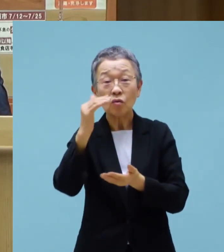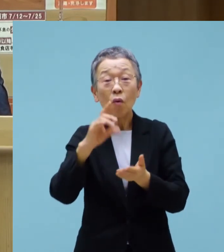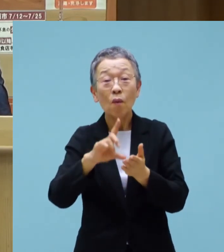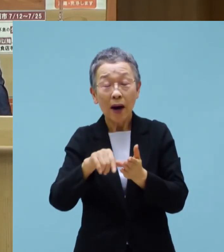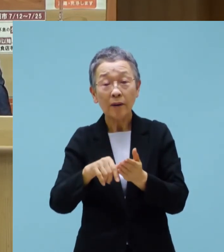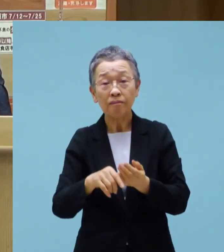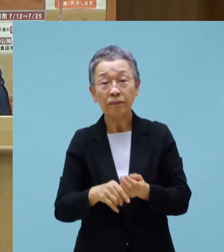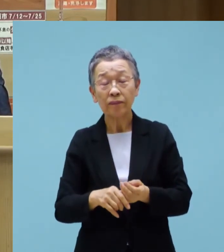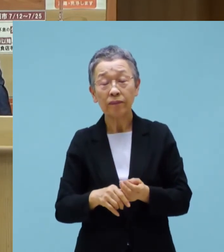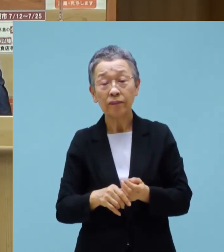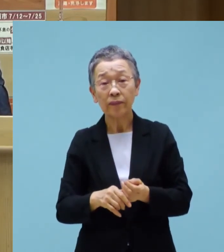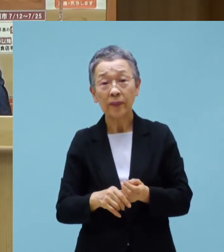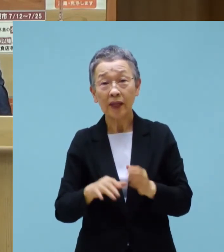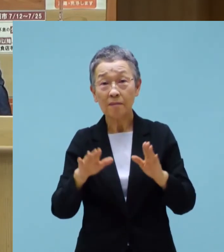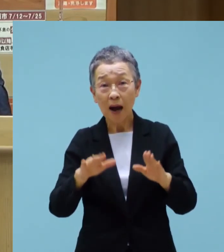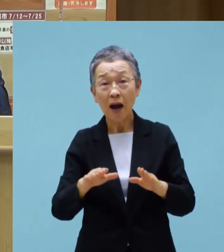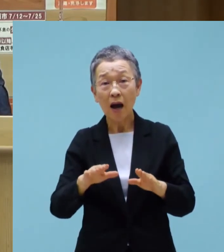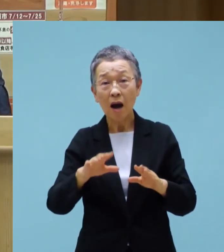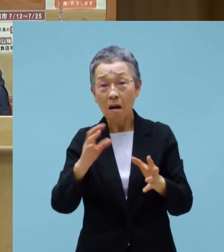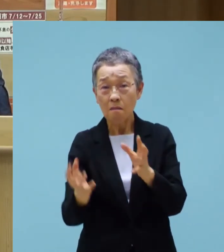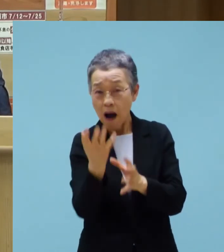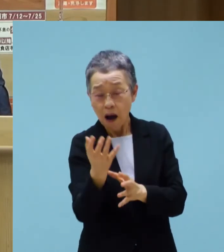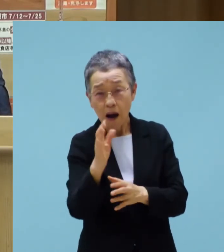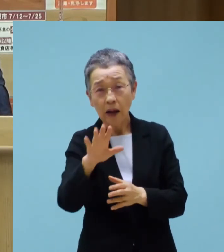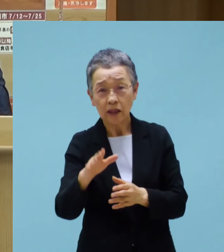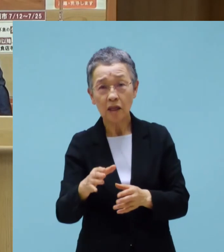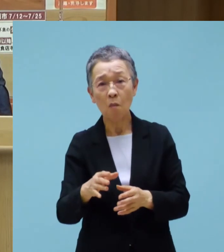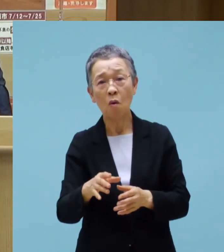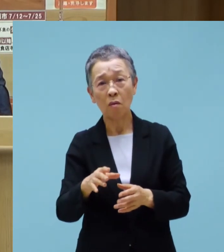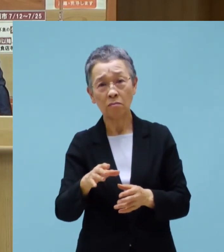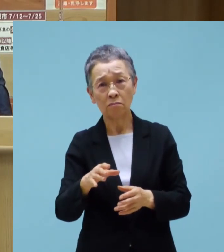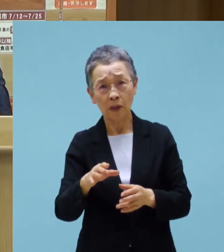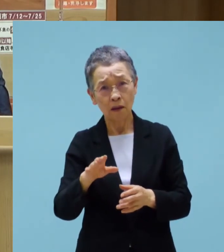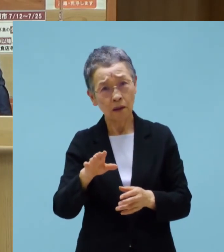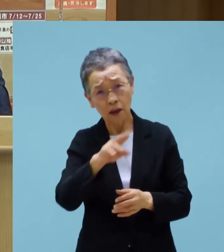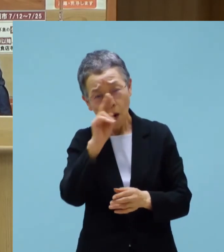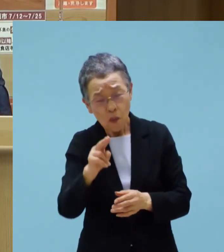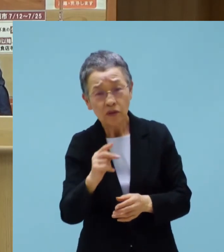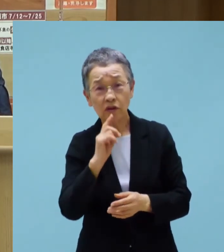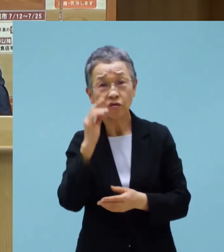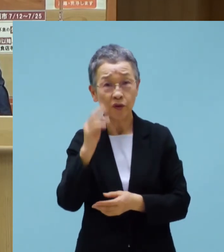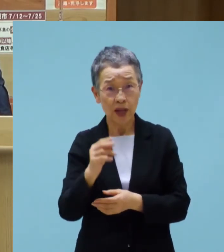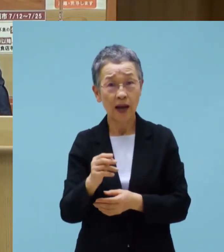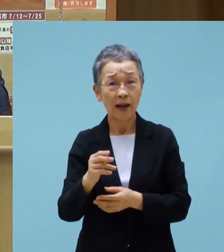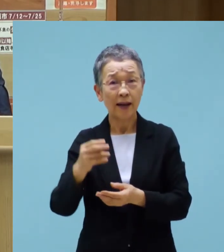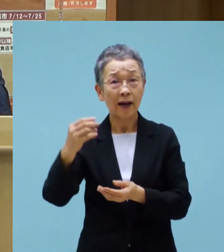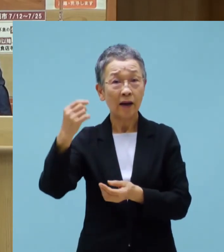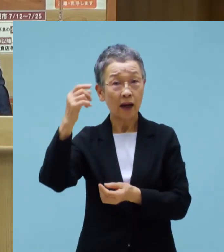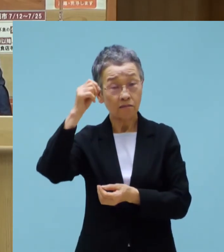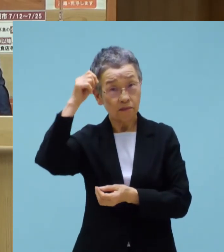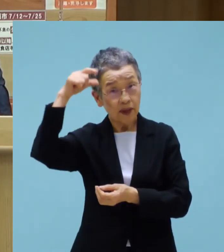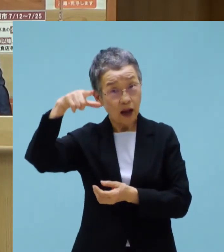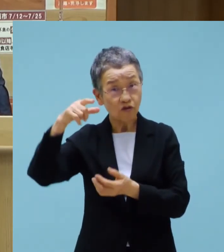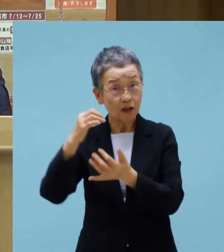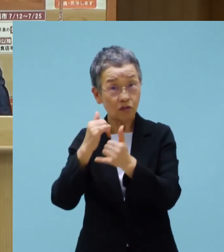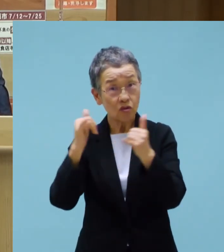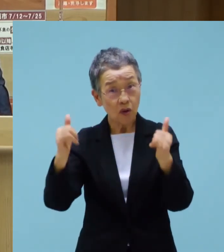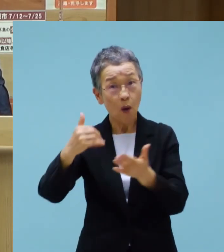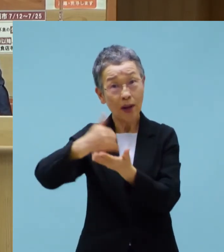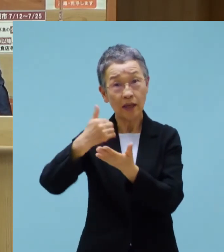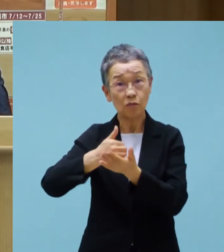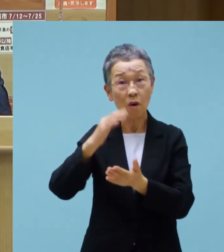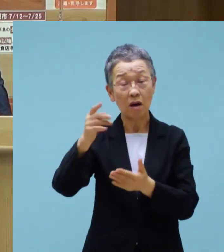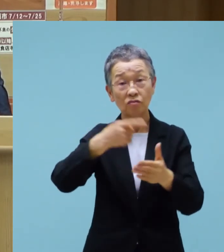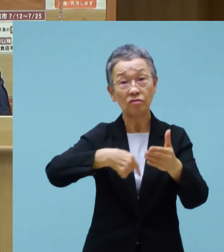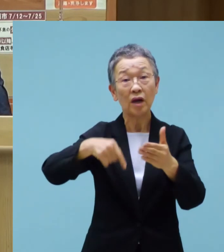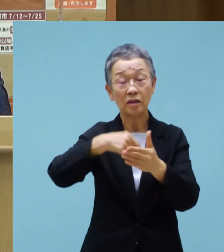もうすぐ今起きてもおかしくないという学者さんの見立てもあるようなんですけれども、こうした地域